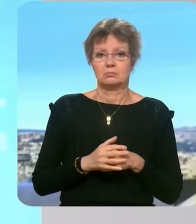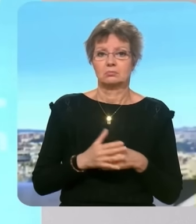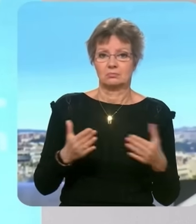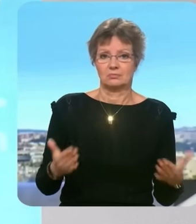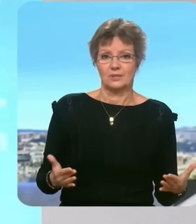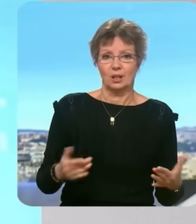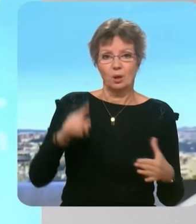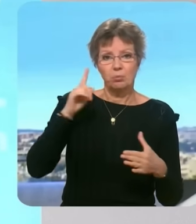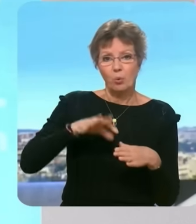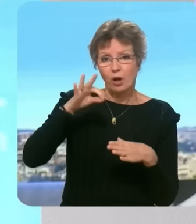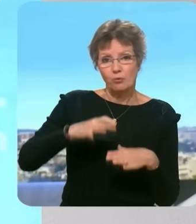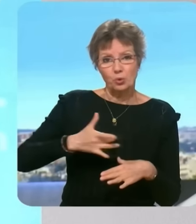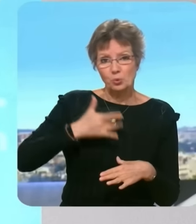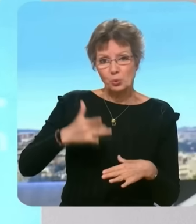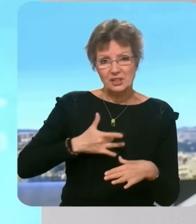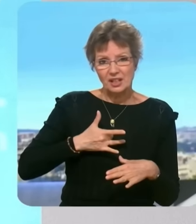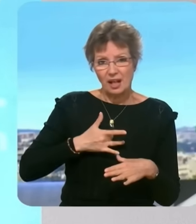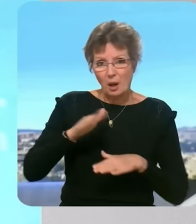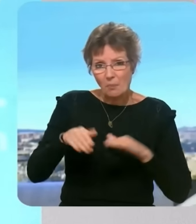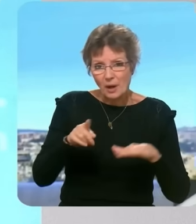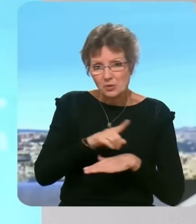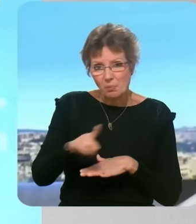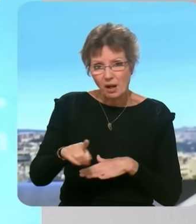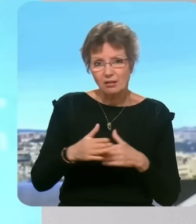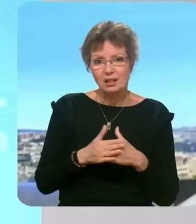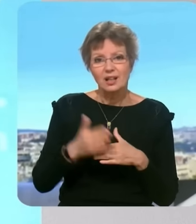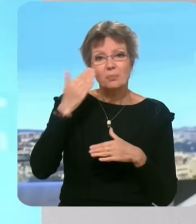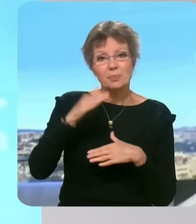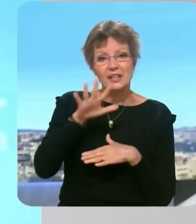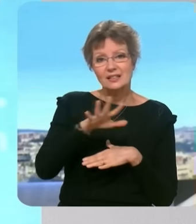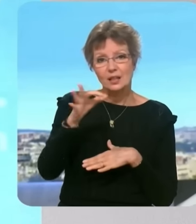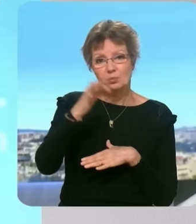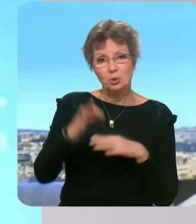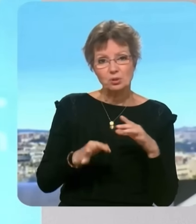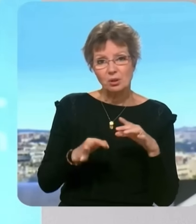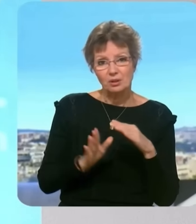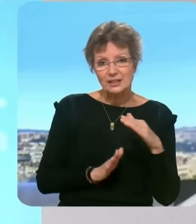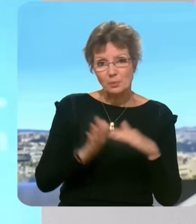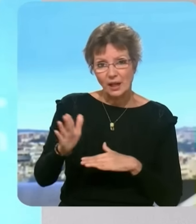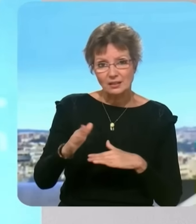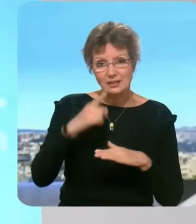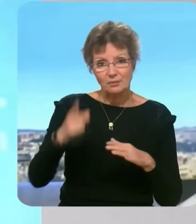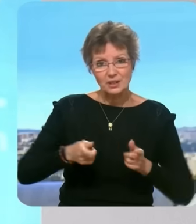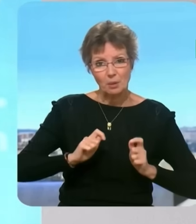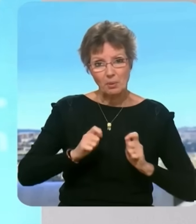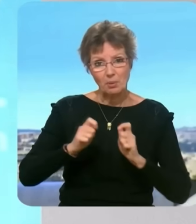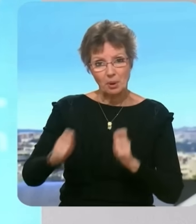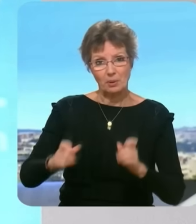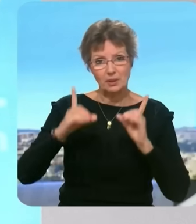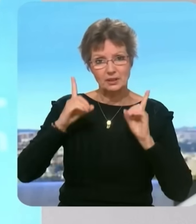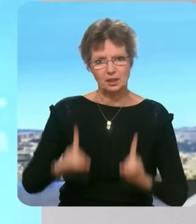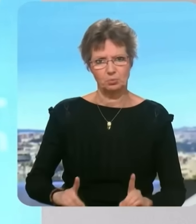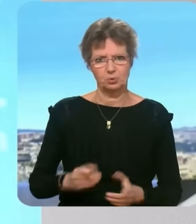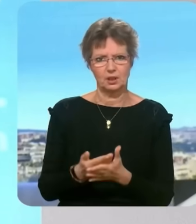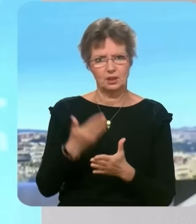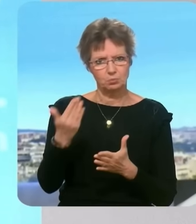il n'y a pas de vote utile aux élections européennes. Toutes les listes qui feront plus de 5% auront des élus. Donc moi, je crois qu'il est nécessaire aujourd'hui qu'il y